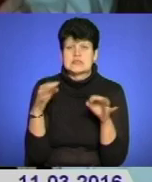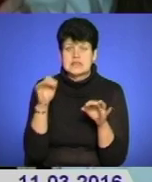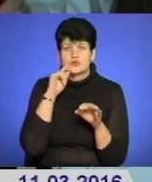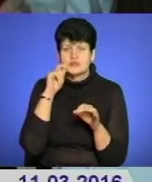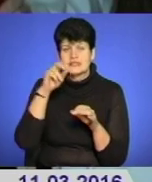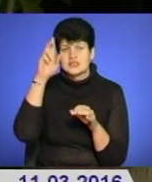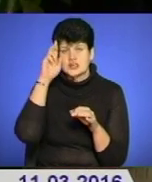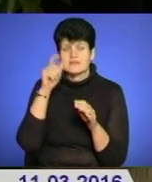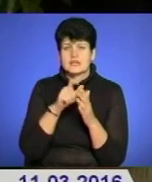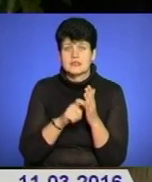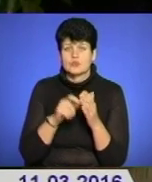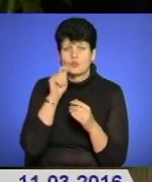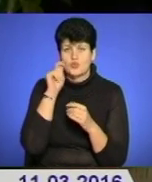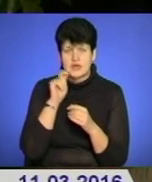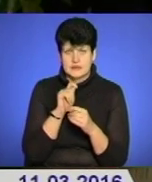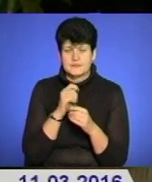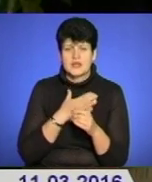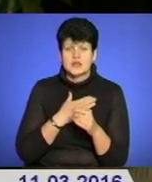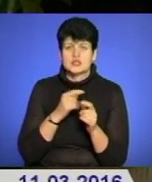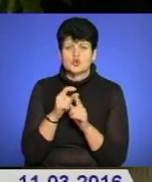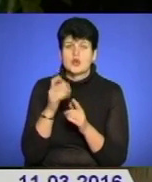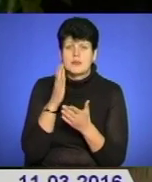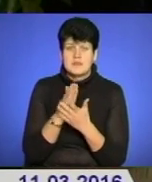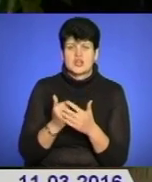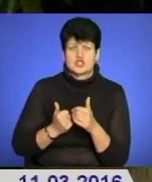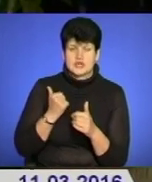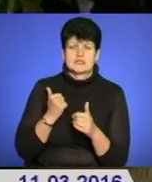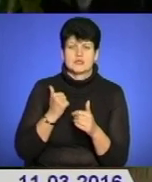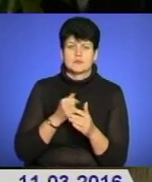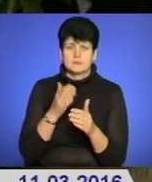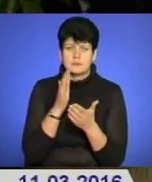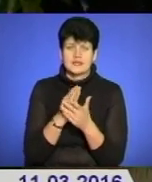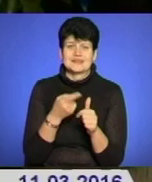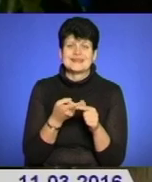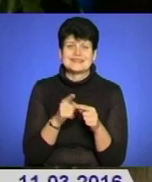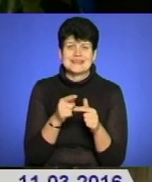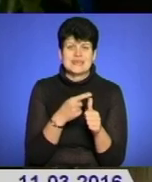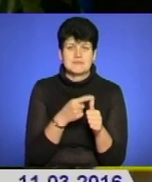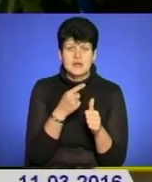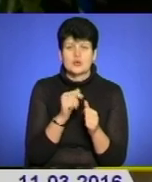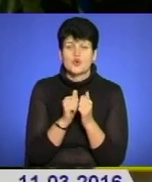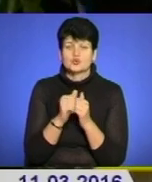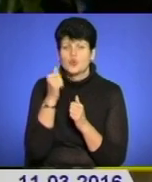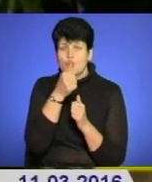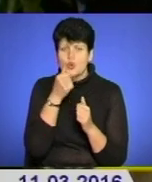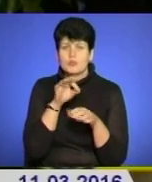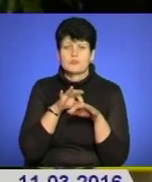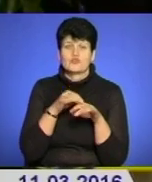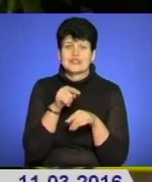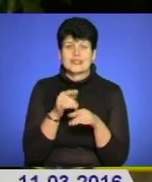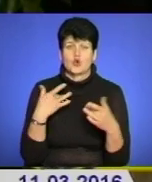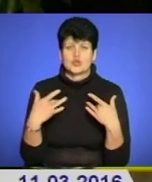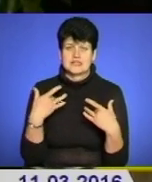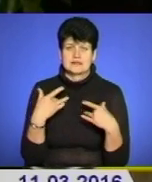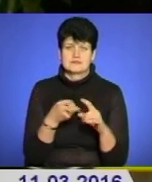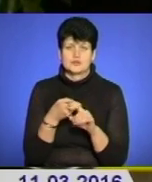гімном України. Наша школа має честь носити це ім'я, і тому традиційно ми проводимо щороку такі концерти, присвячені його творчості.